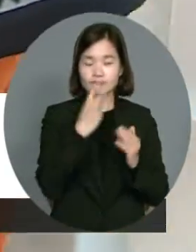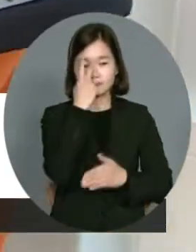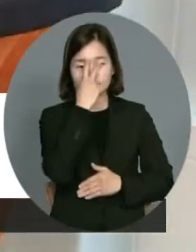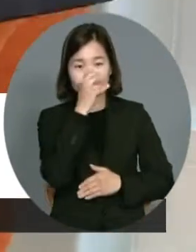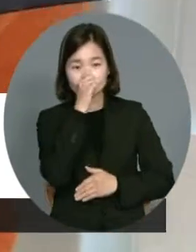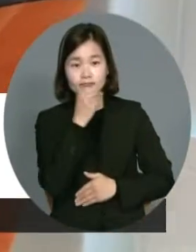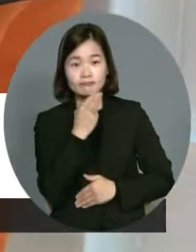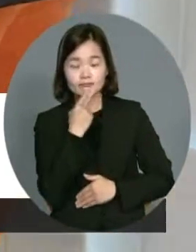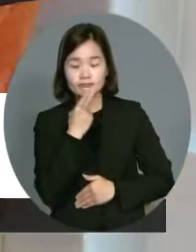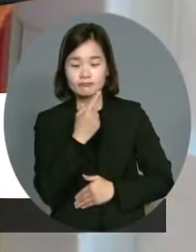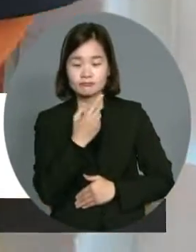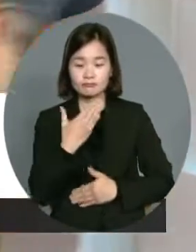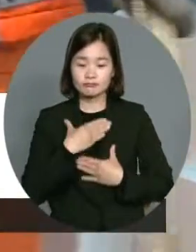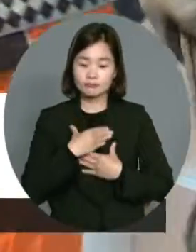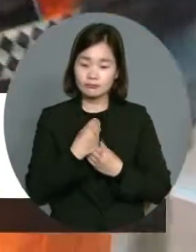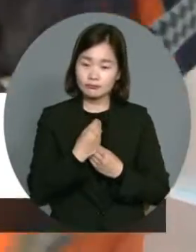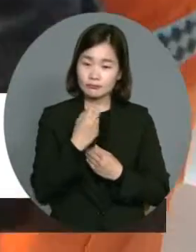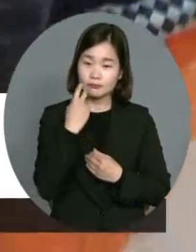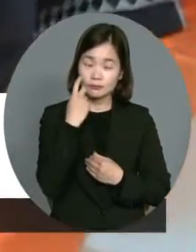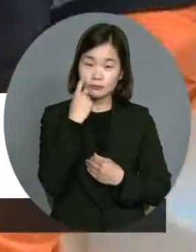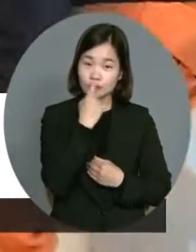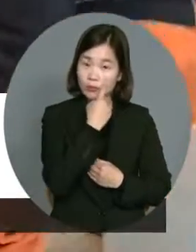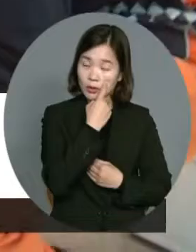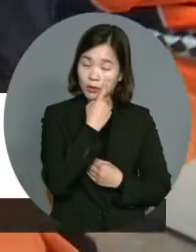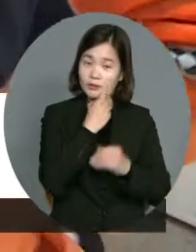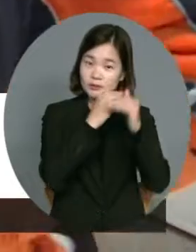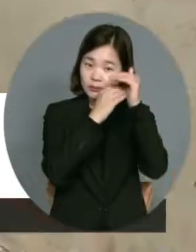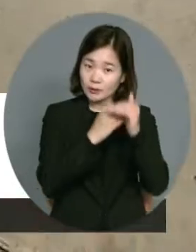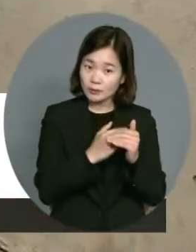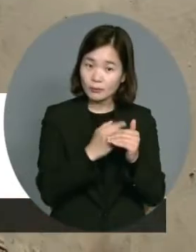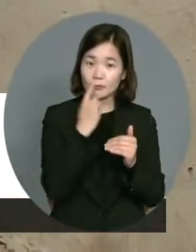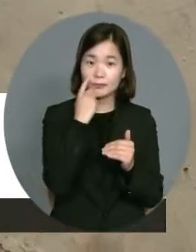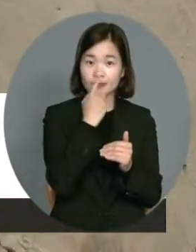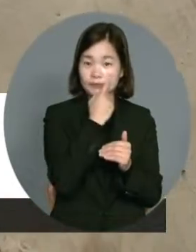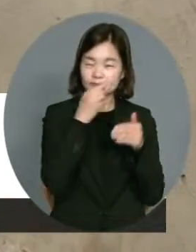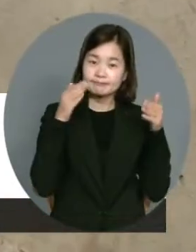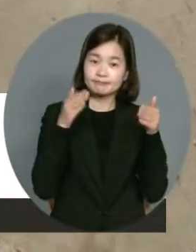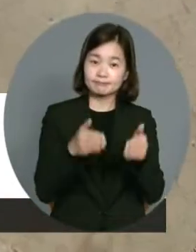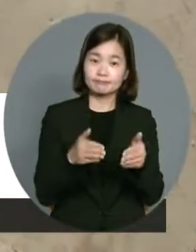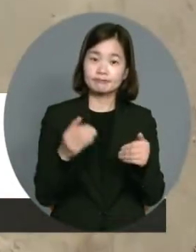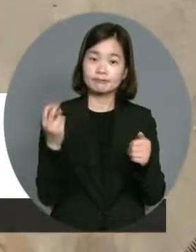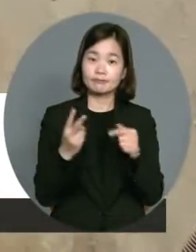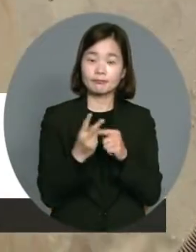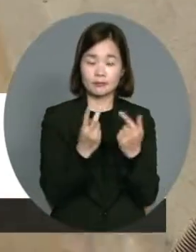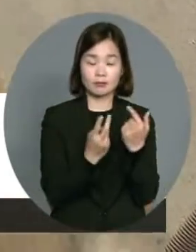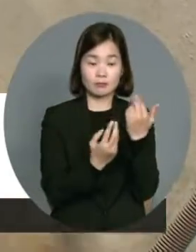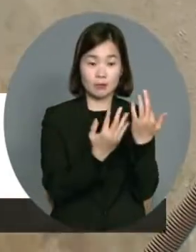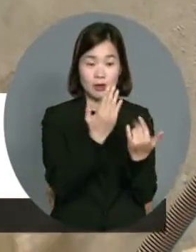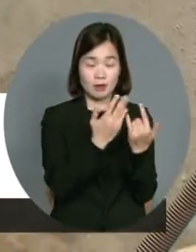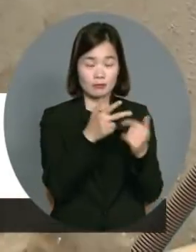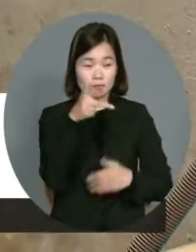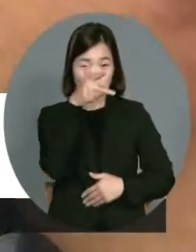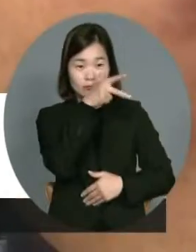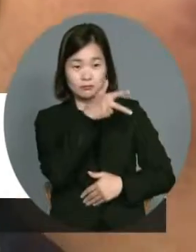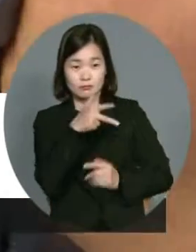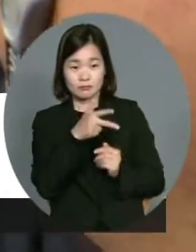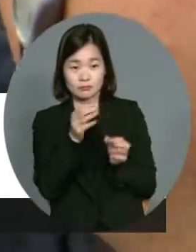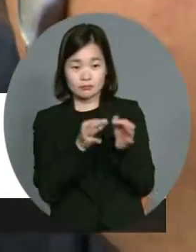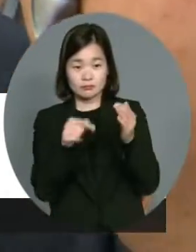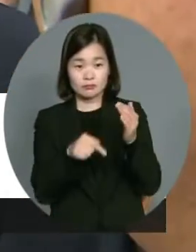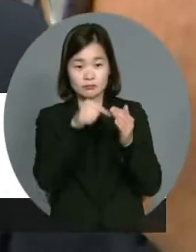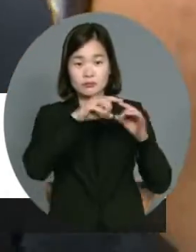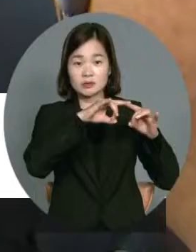실태와 소방안전관리자의 화재 안전관리실태를 중점 확인합니다 또 열화상 카메라를 활용해 시작내